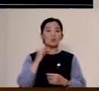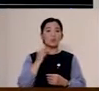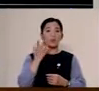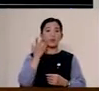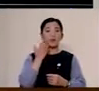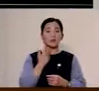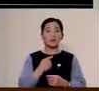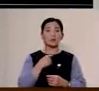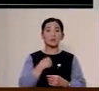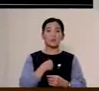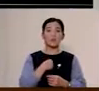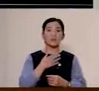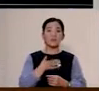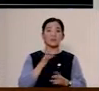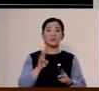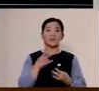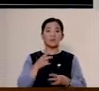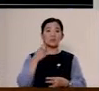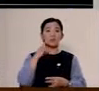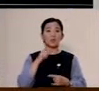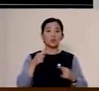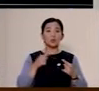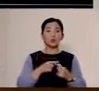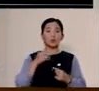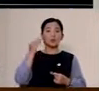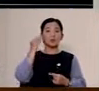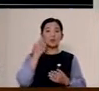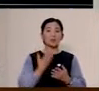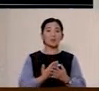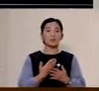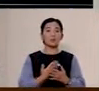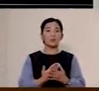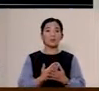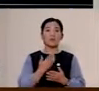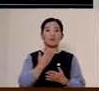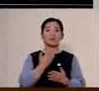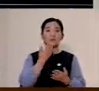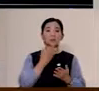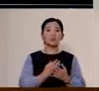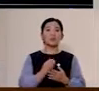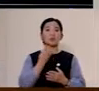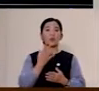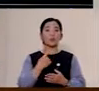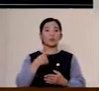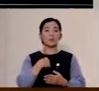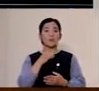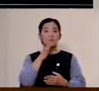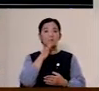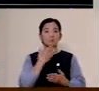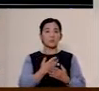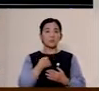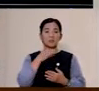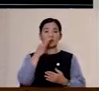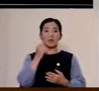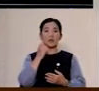Когда нам не надо уже знать точного значения. Например, вас спросили, сколько вам лет. Вы же не будете говорить,